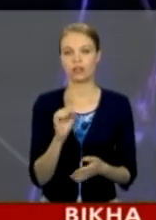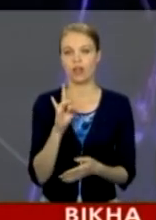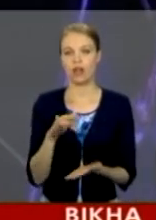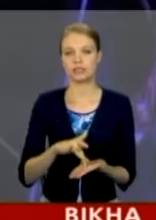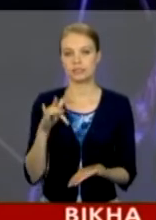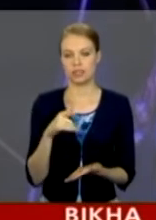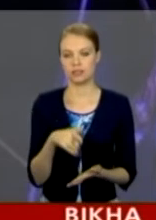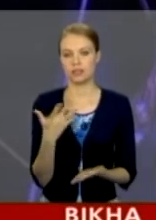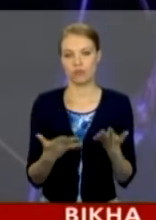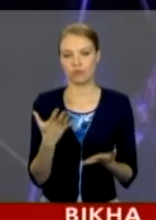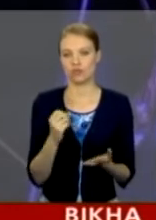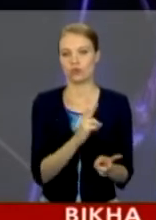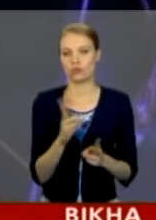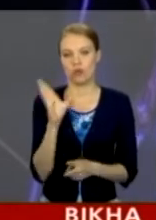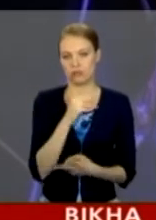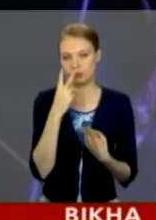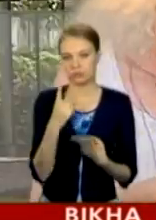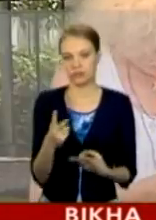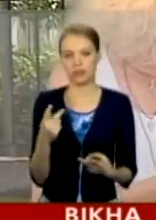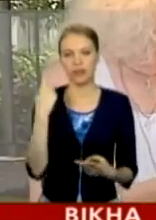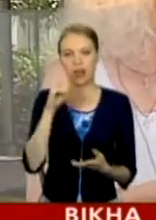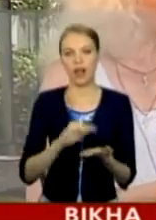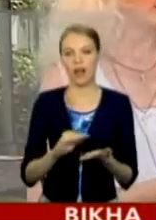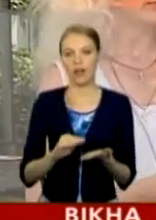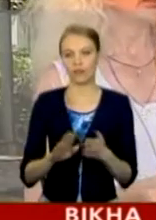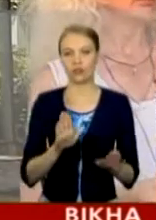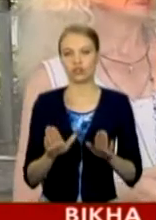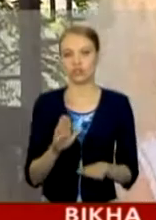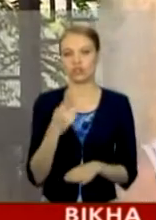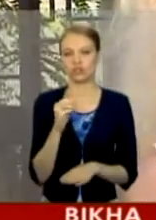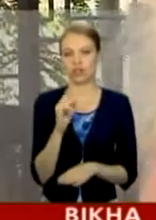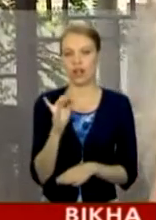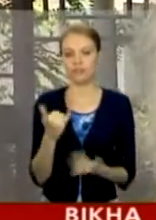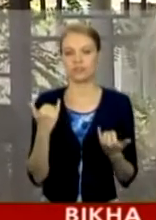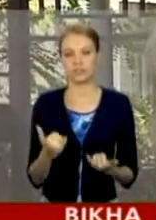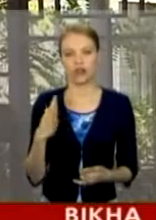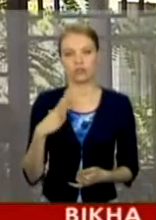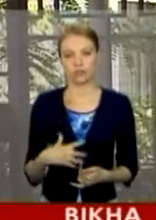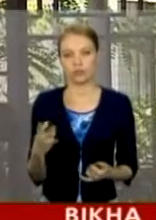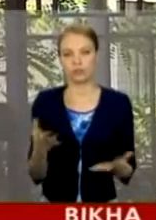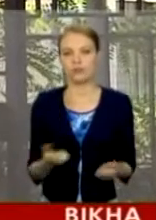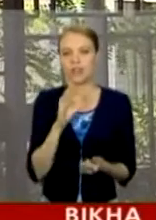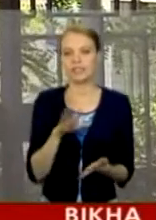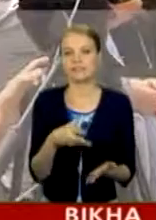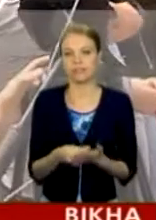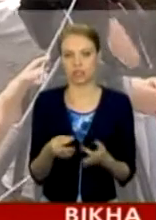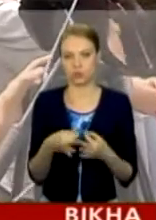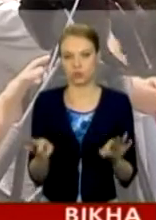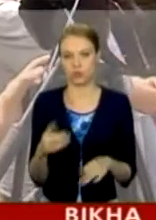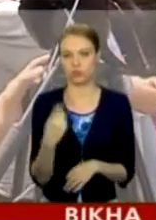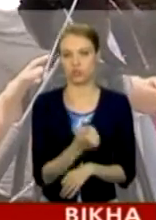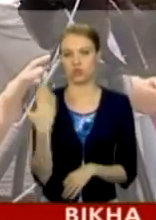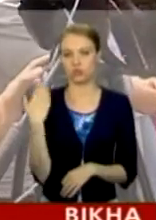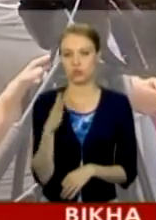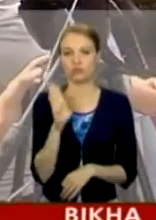«Карман» навряд чи ще колись побачить глядач. Авторці вистави, режисерці Галині Джикаєвій нині доводиться рятувати власну свободу. Тиждень